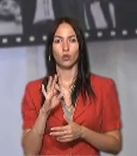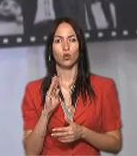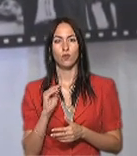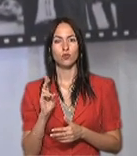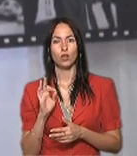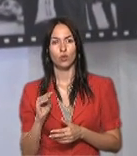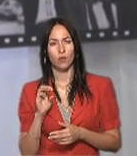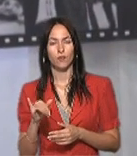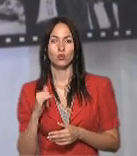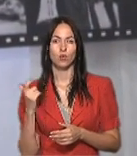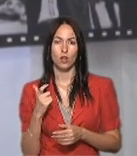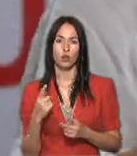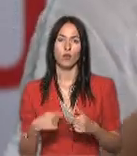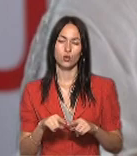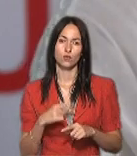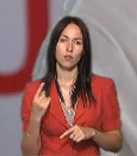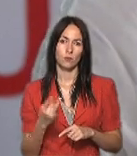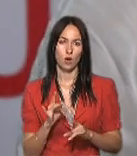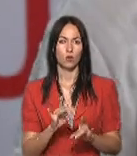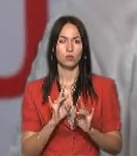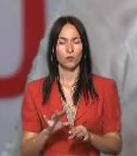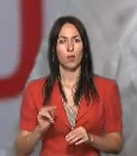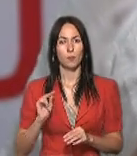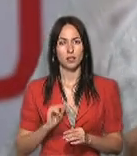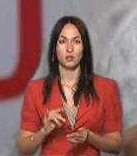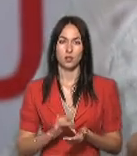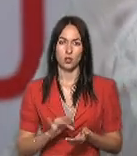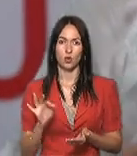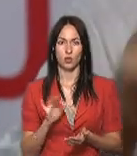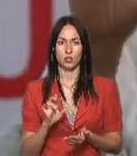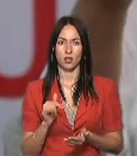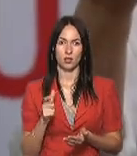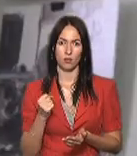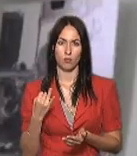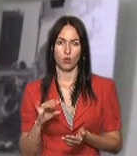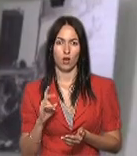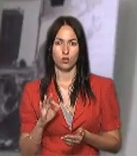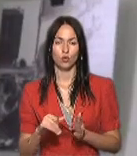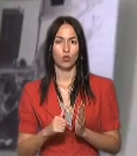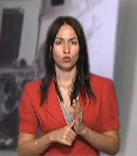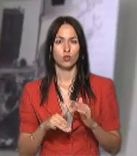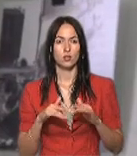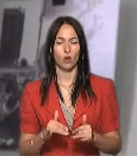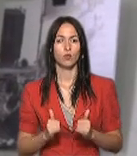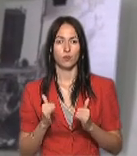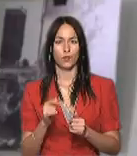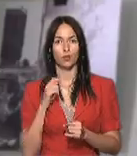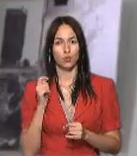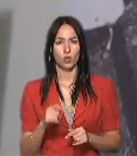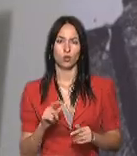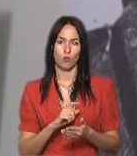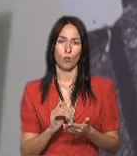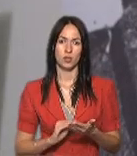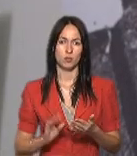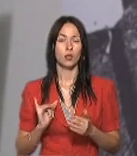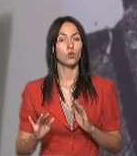Довженко-фест у Харкові організували вперше, розповідає працівниця центру Оксана Бугайченко. 6 заходів, присвячених українському письменнику